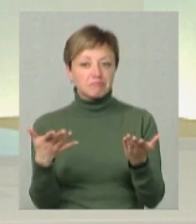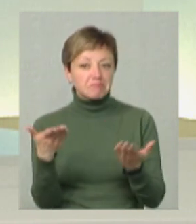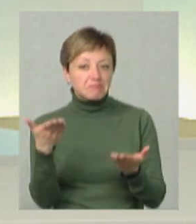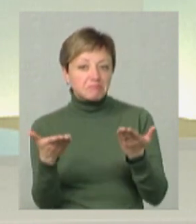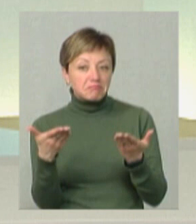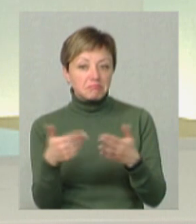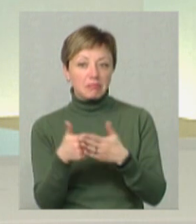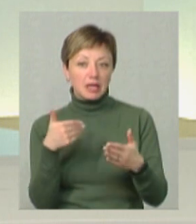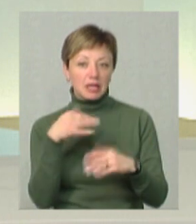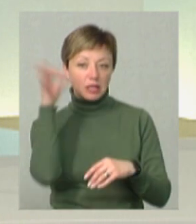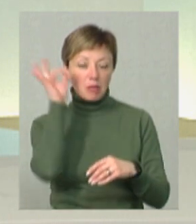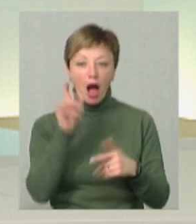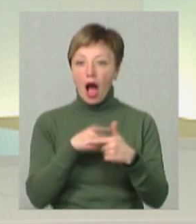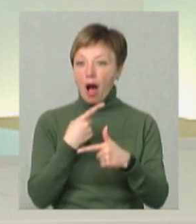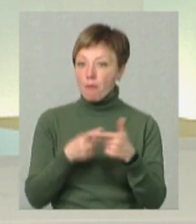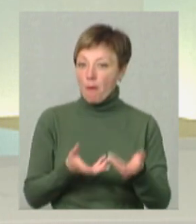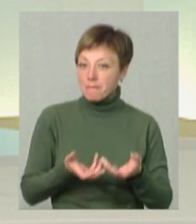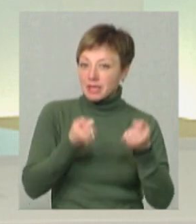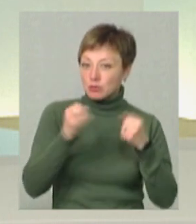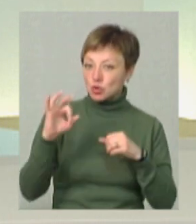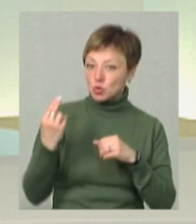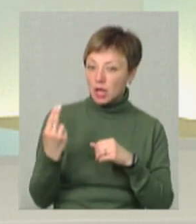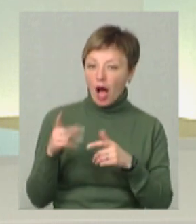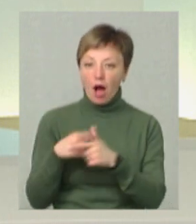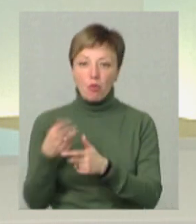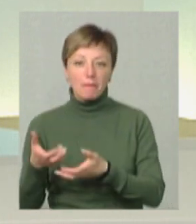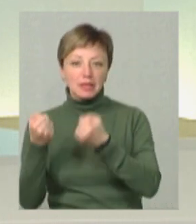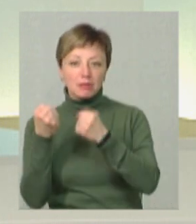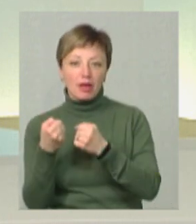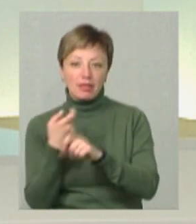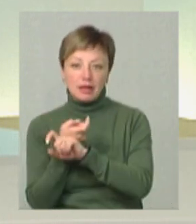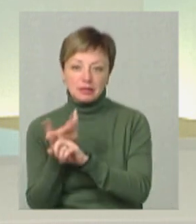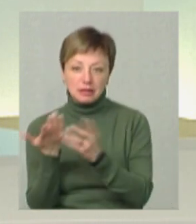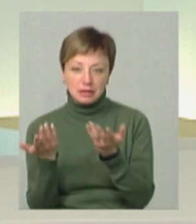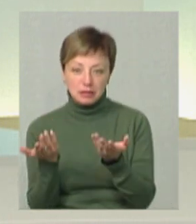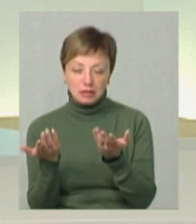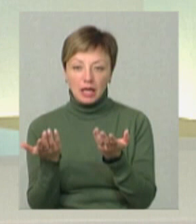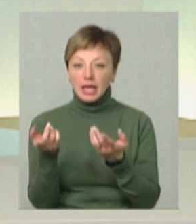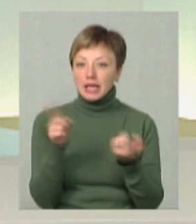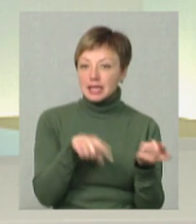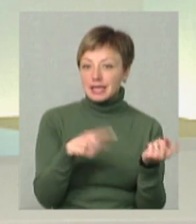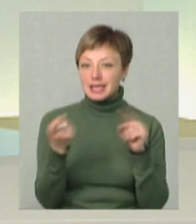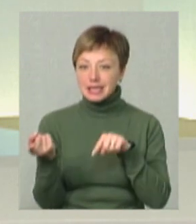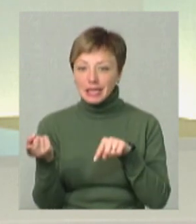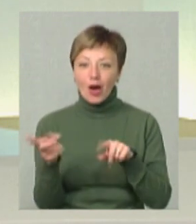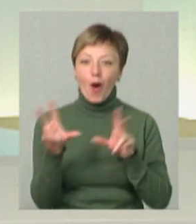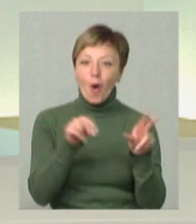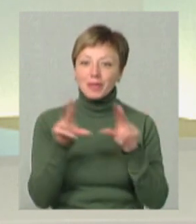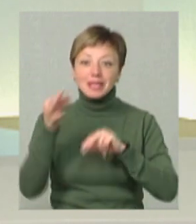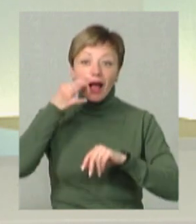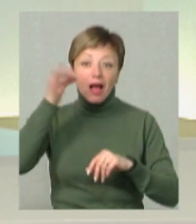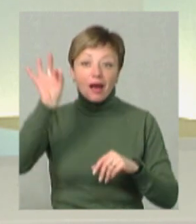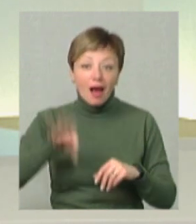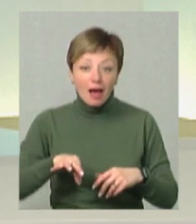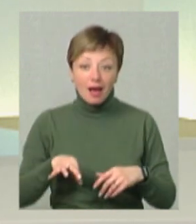стала перед Німеччиною. Або ми підтримуємо соціалістів, або ми підтримуємо нацистів. І ті, і другі обіцяли рай земний.